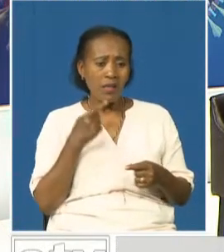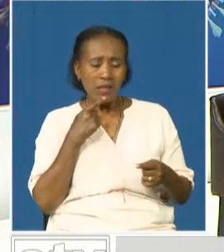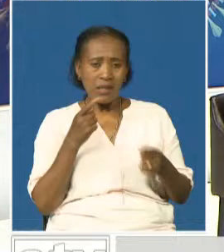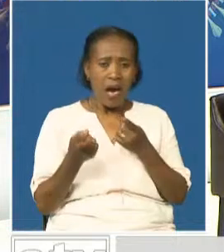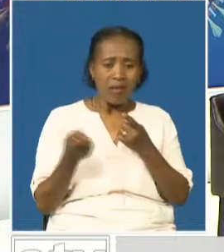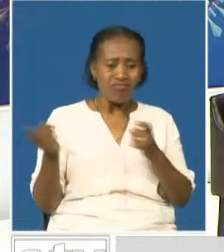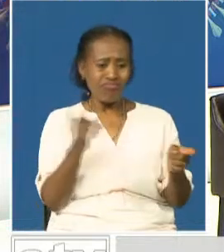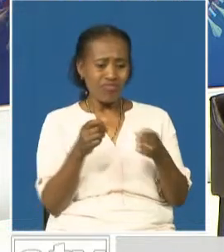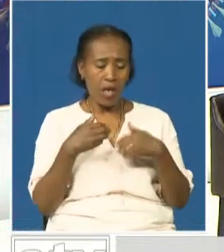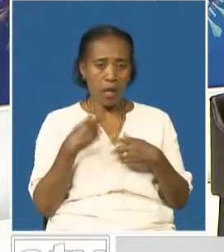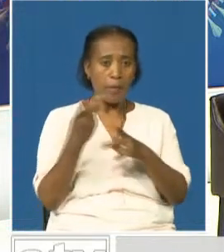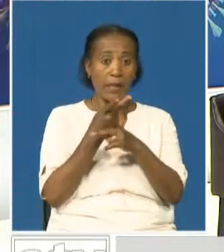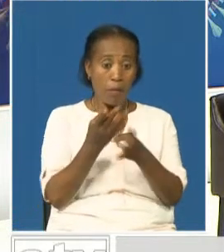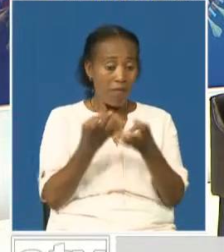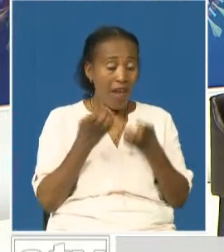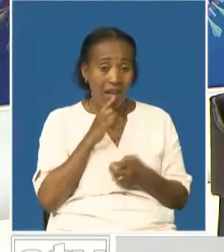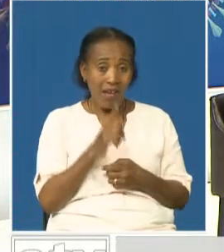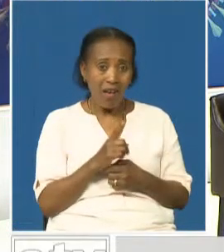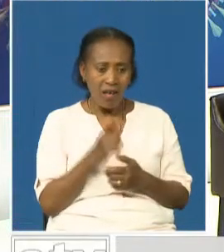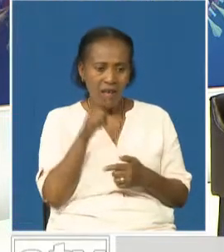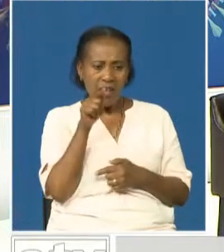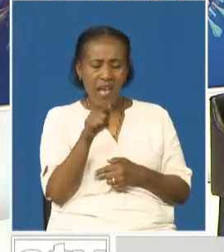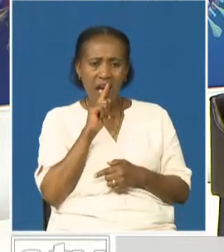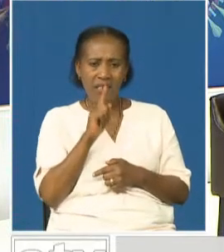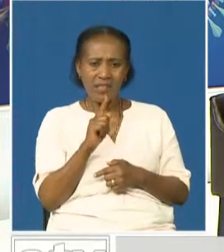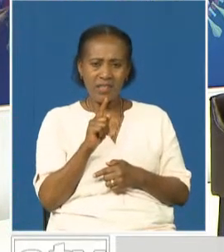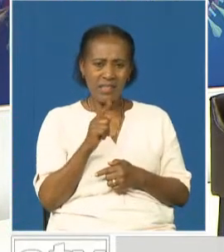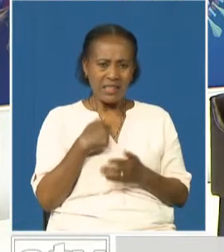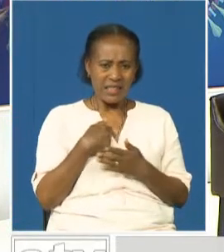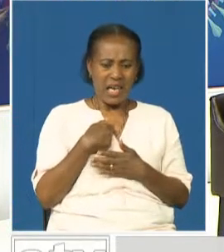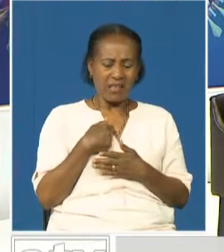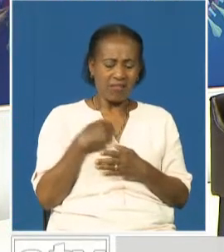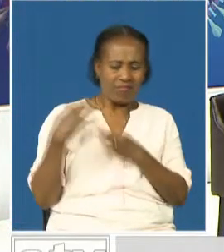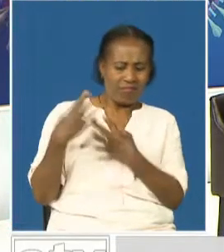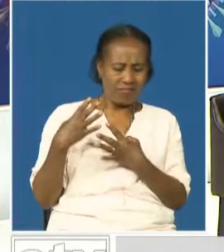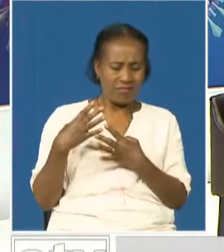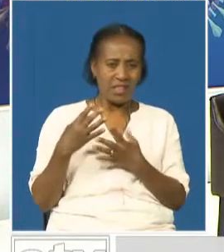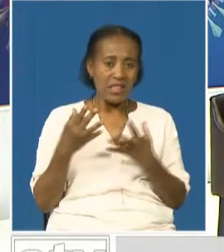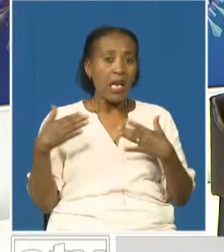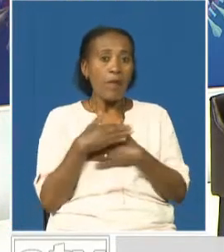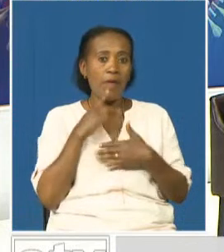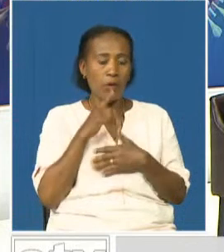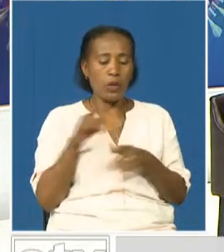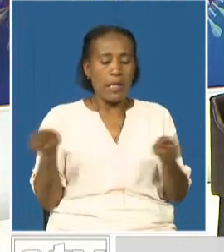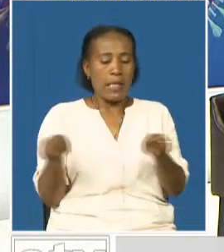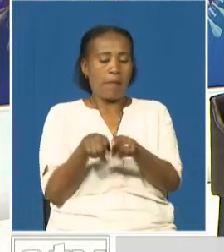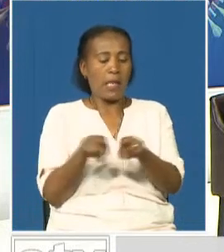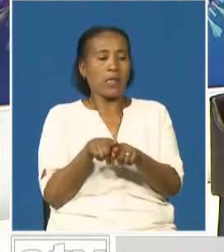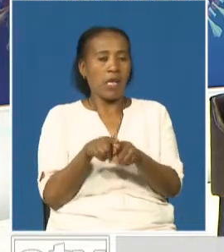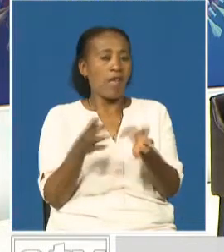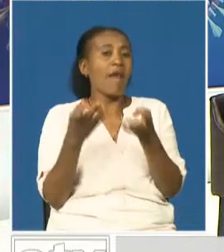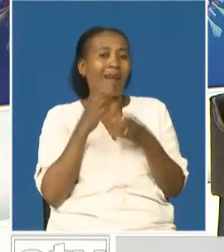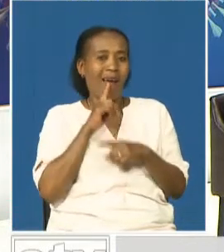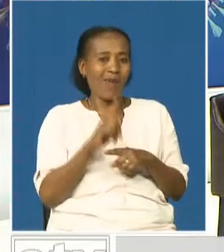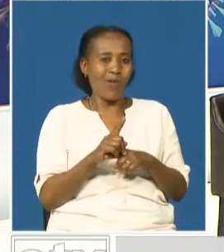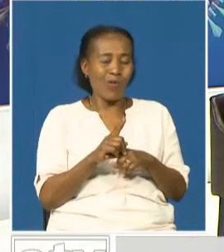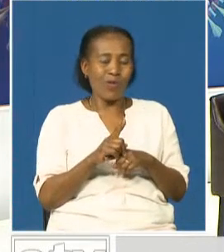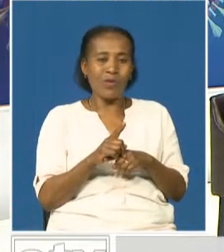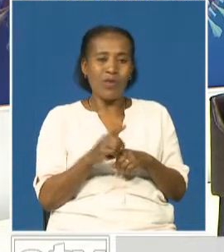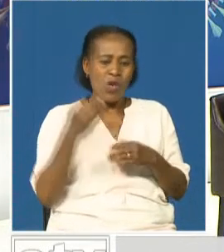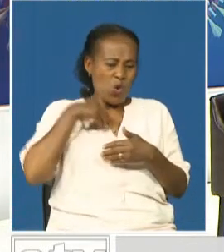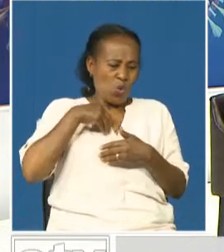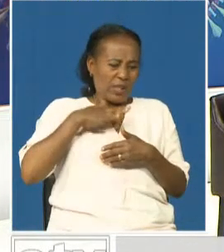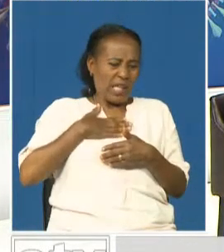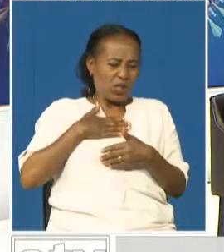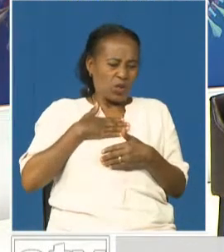ጉዳዩ ካለ መጠንቀቅ እንኳን ቢፈልጉ ያንን መነጠሉን ስለሚፈሩት መመሳሰሉን ስለሆነ የሚፈልጉት